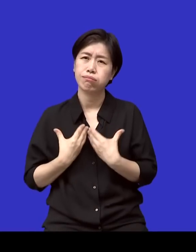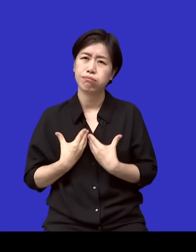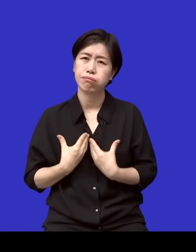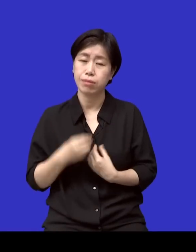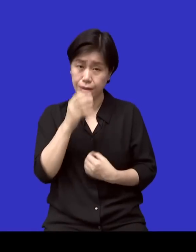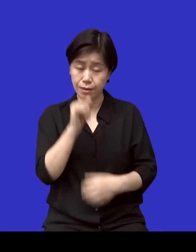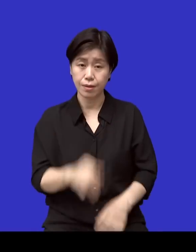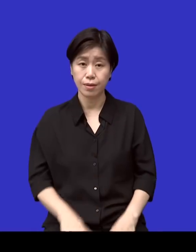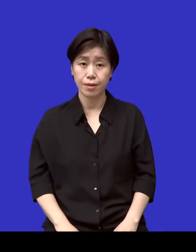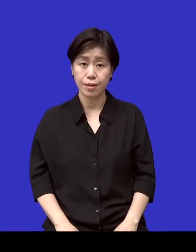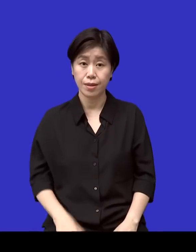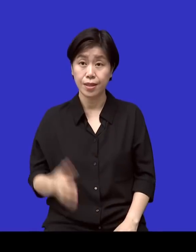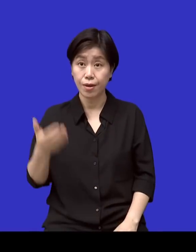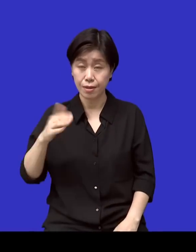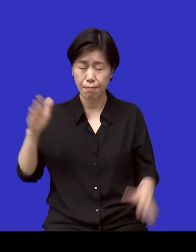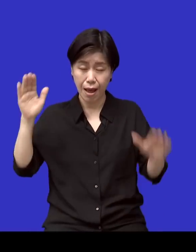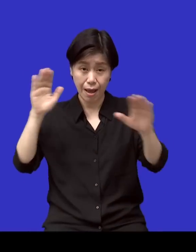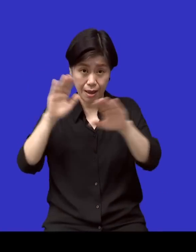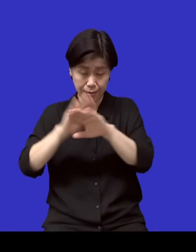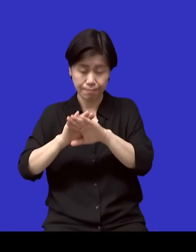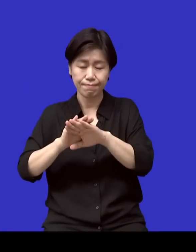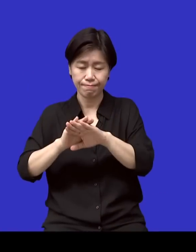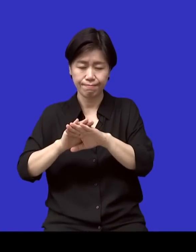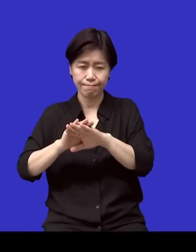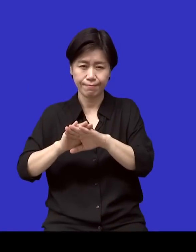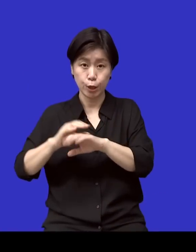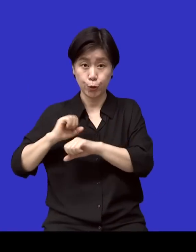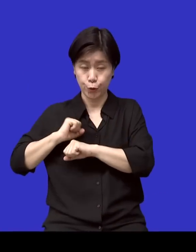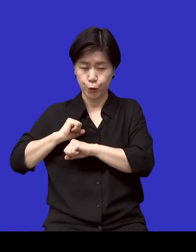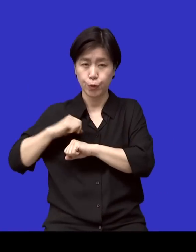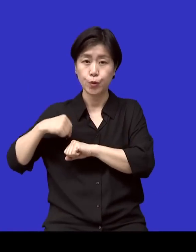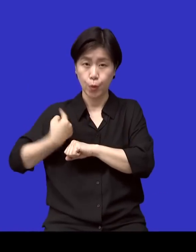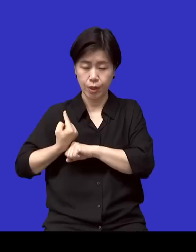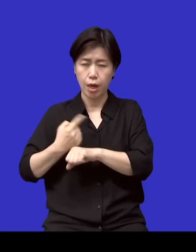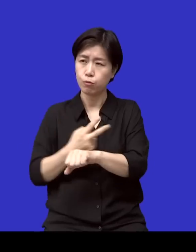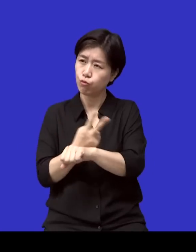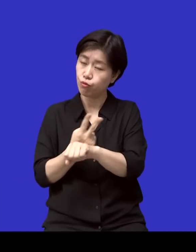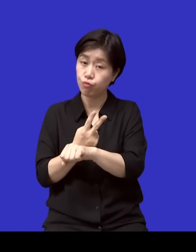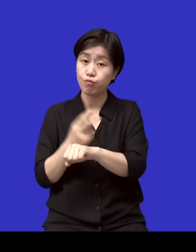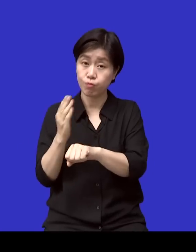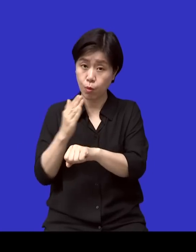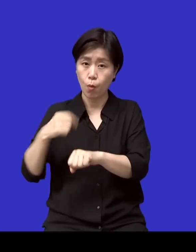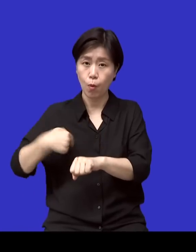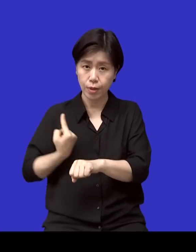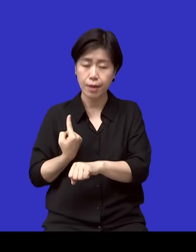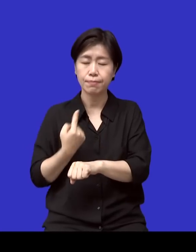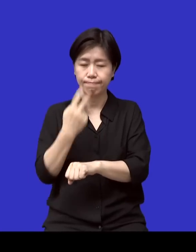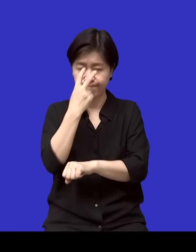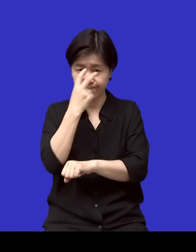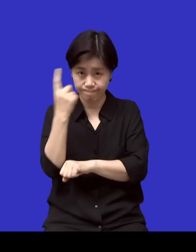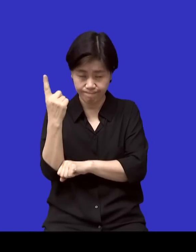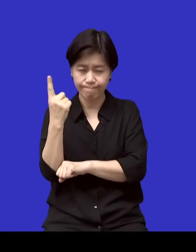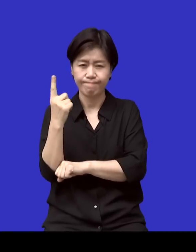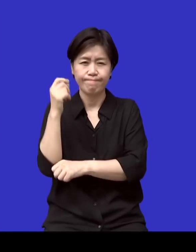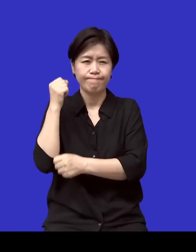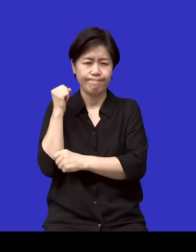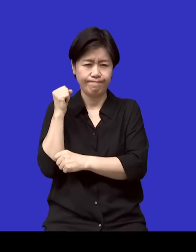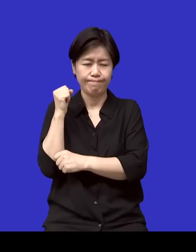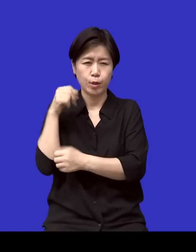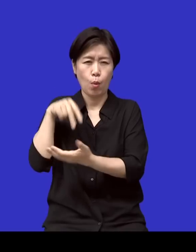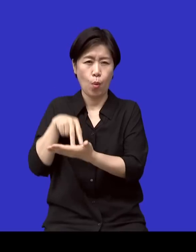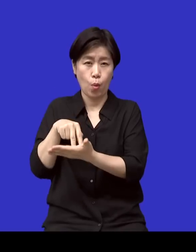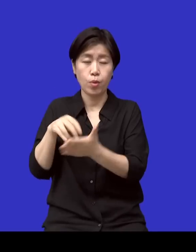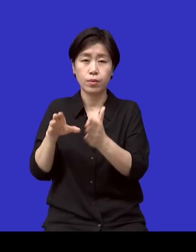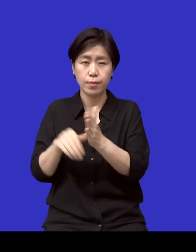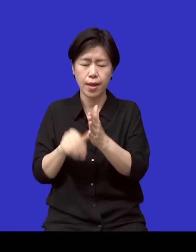훈련이 끝나고 어쨌든 야간 근무 경계 쓰고 이럴 때 한 2시간씩 쓰거든요, 무조건. 예. 그때 그냥 기도를 참 많이 했던 것 같아요.